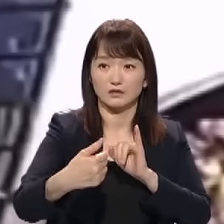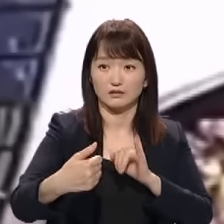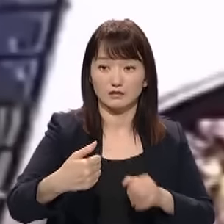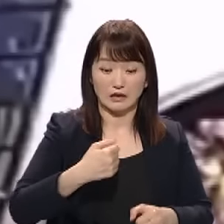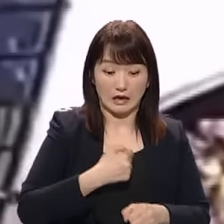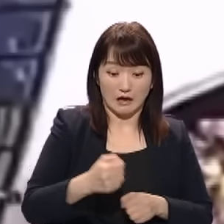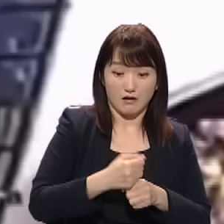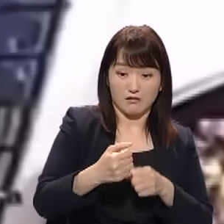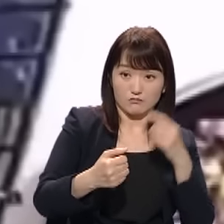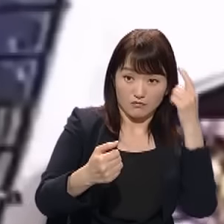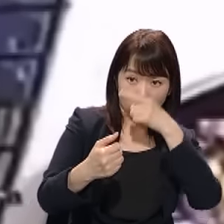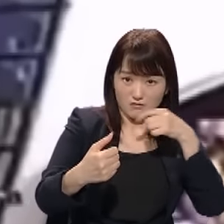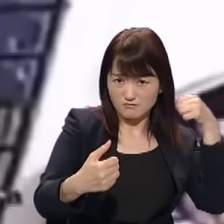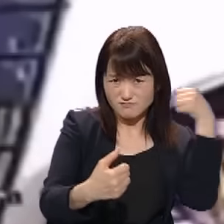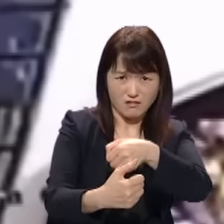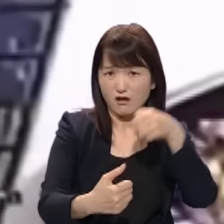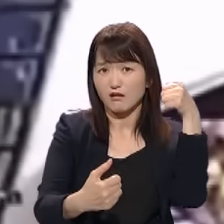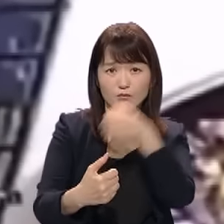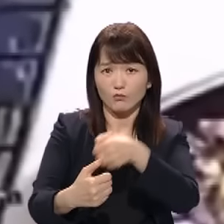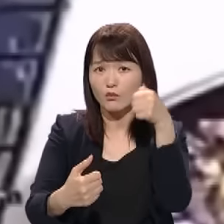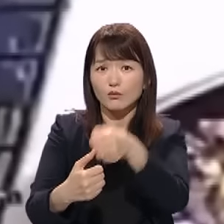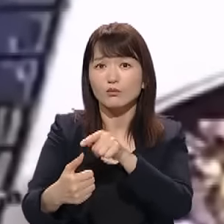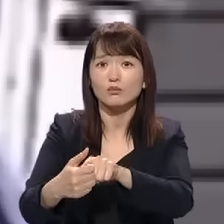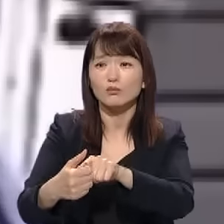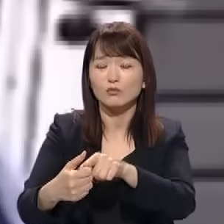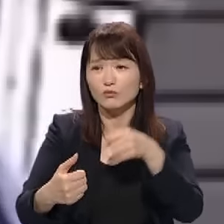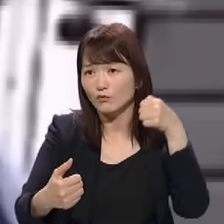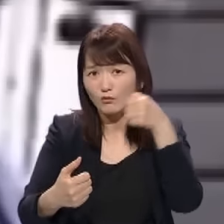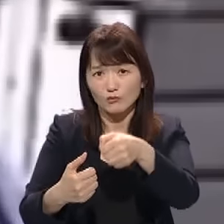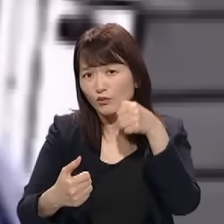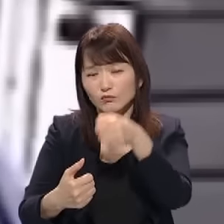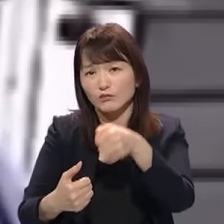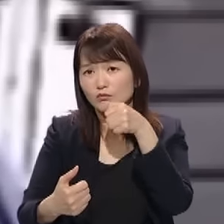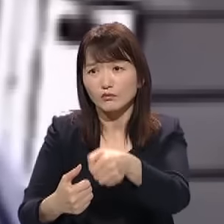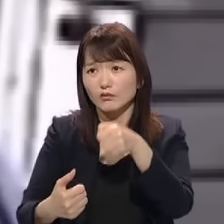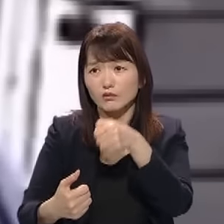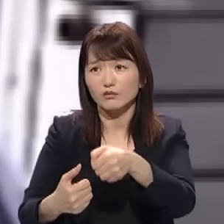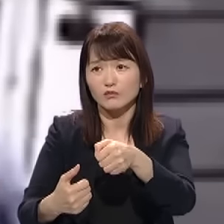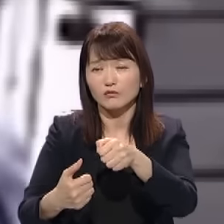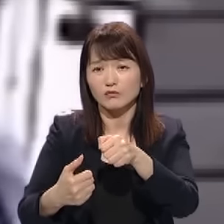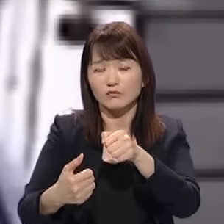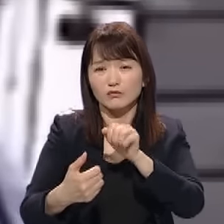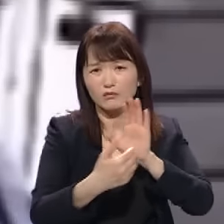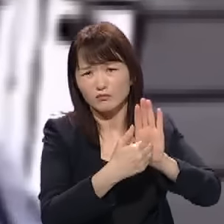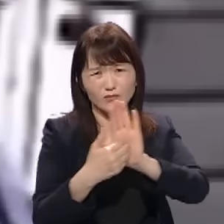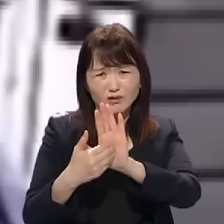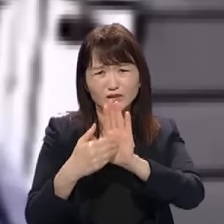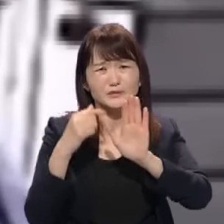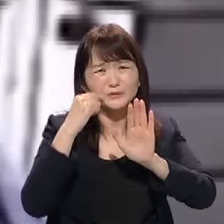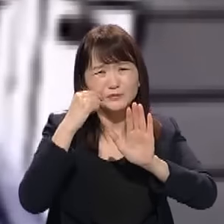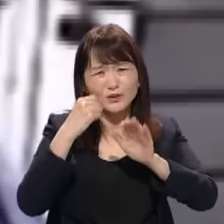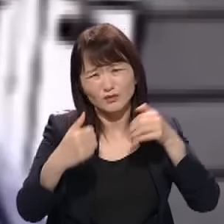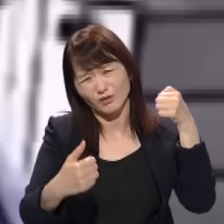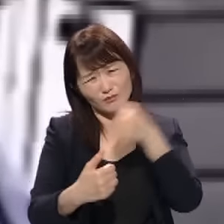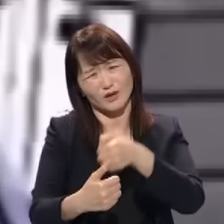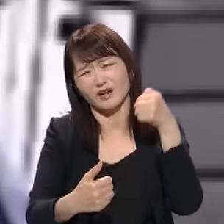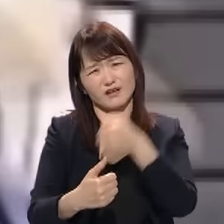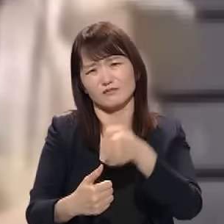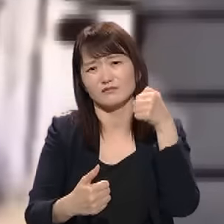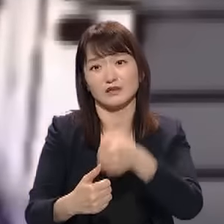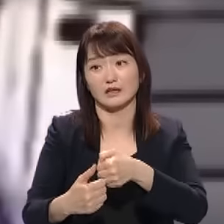잠시 갑자기 매서운 주먹을 휘두릅니다. 잽을 날리고 원투 강도는 저항 한 번 못하고 사정없이 맞고만